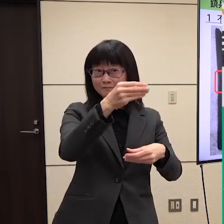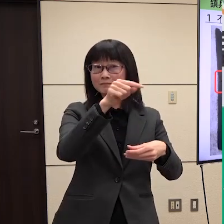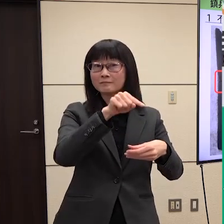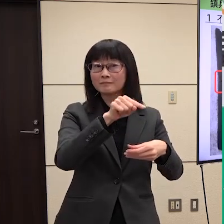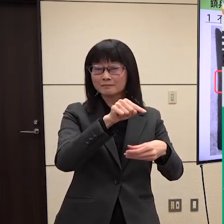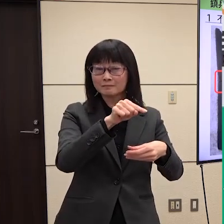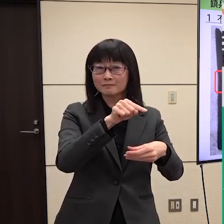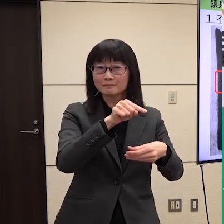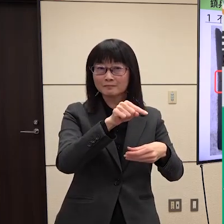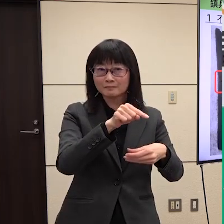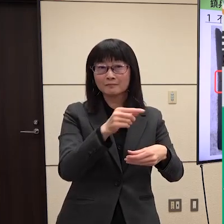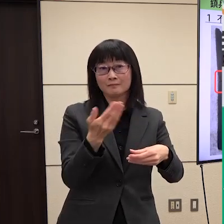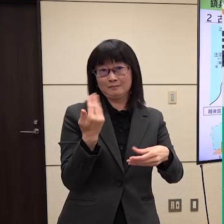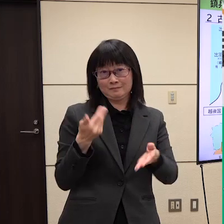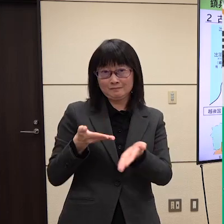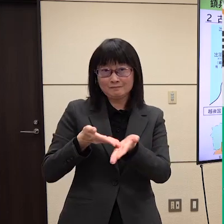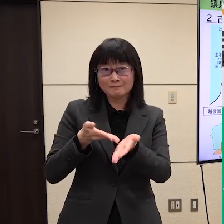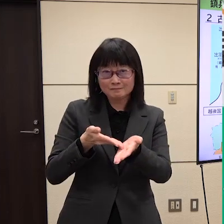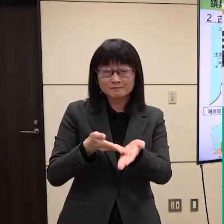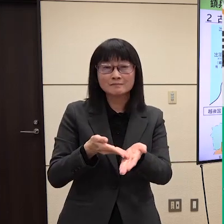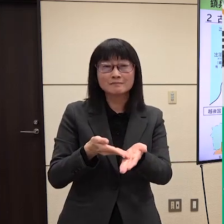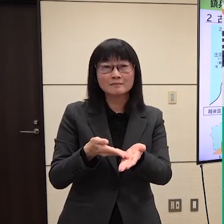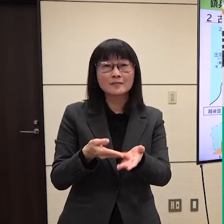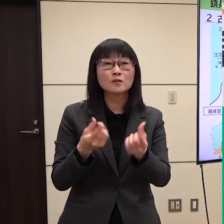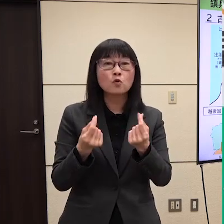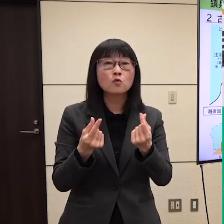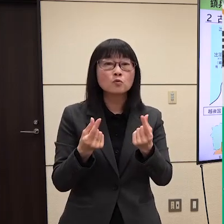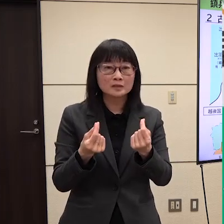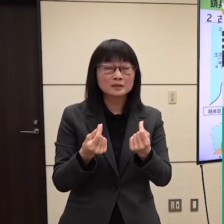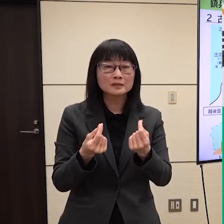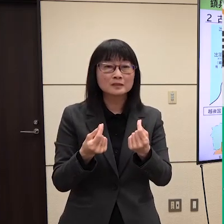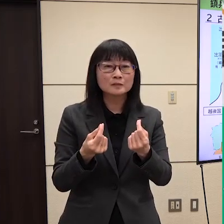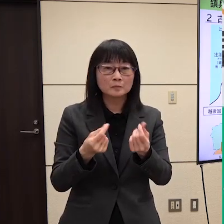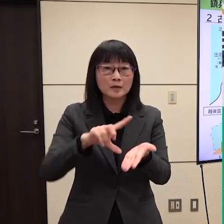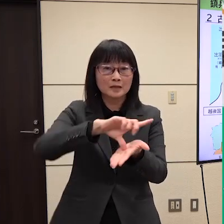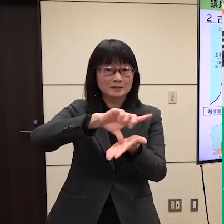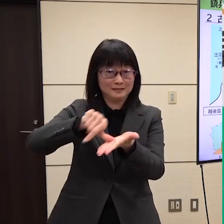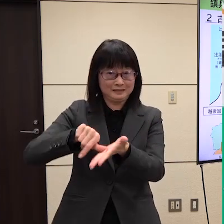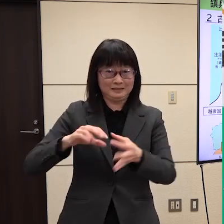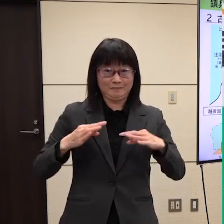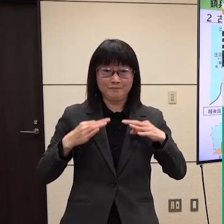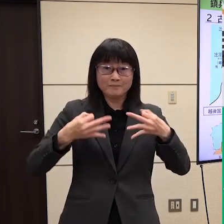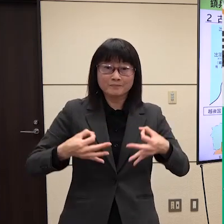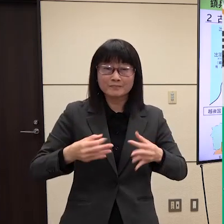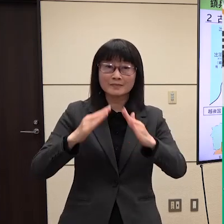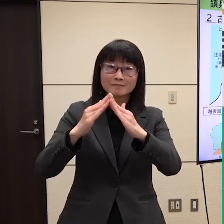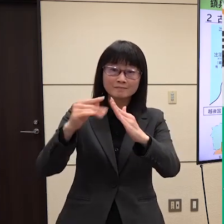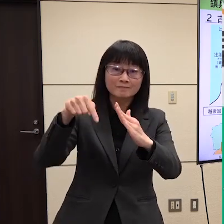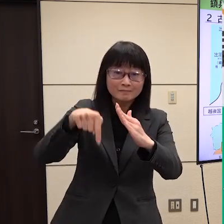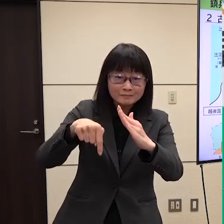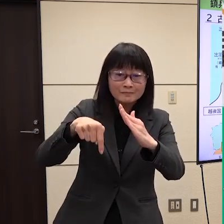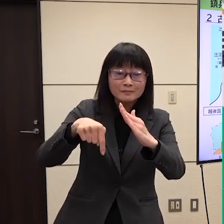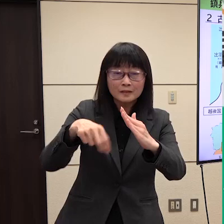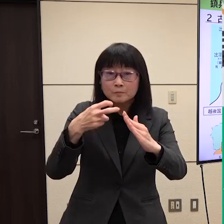、有力者の居宅なんですね。でこれ自